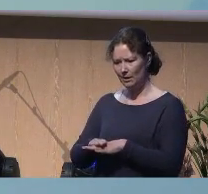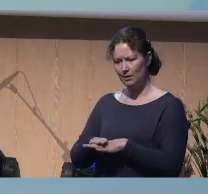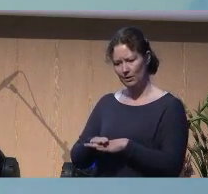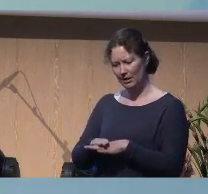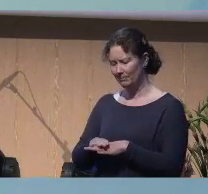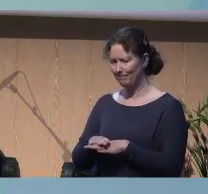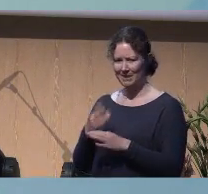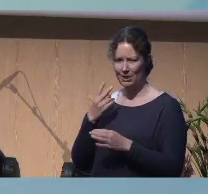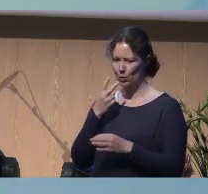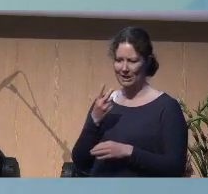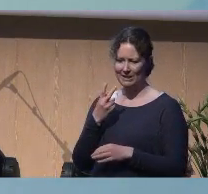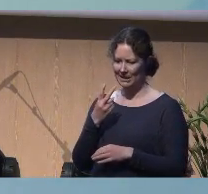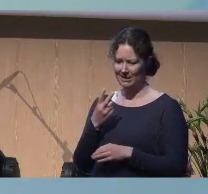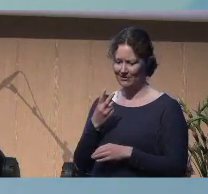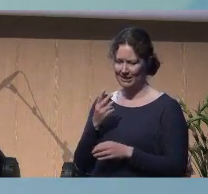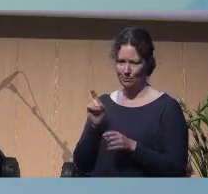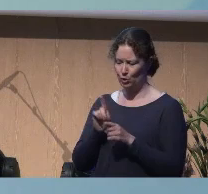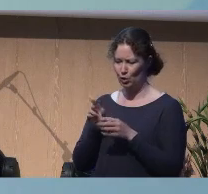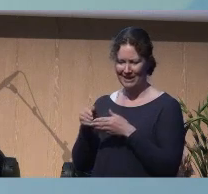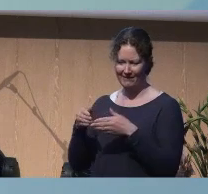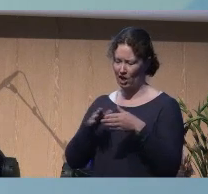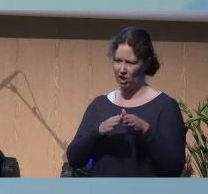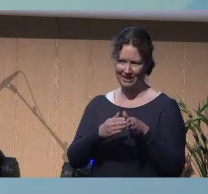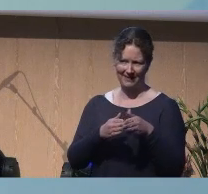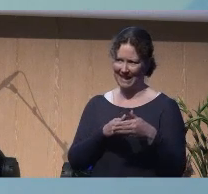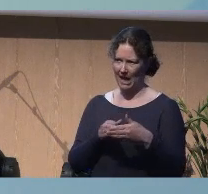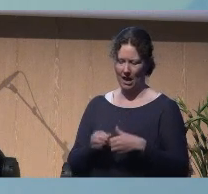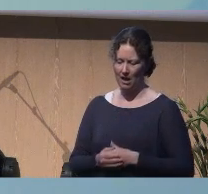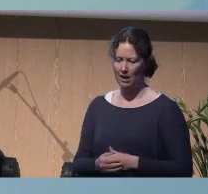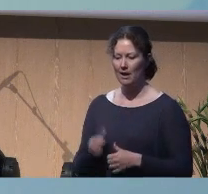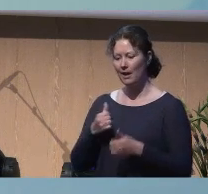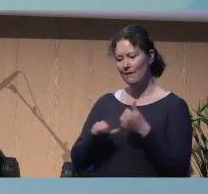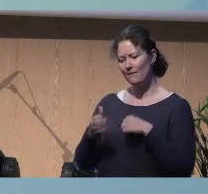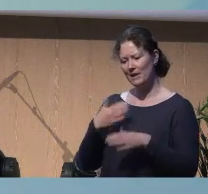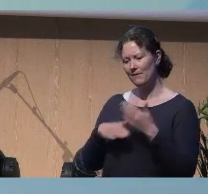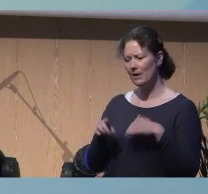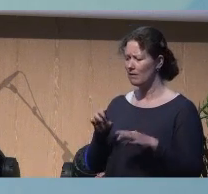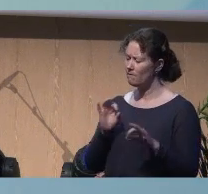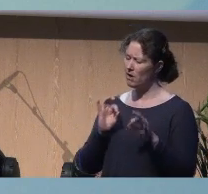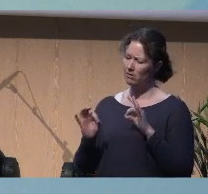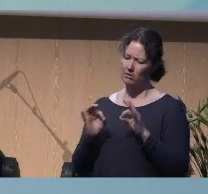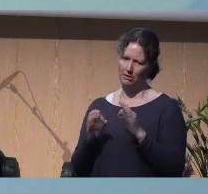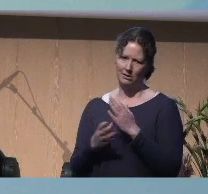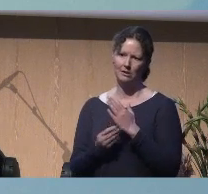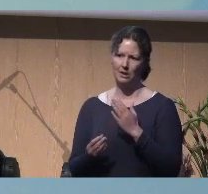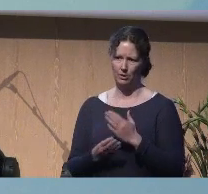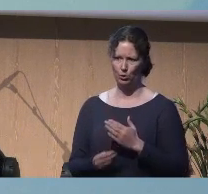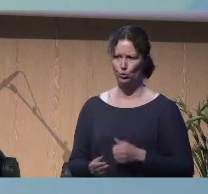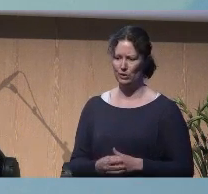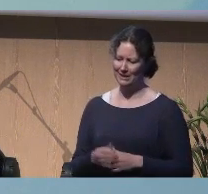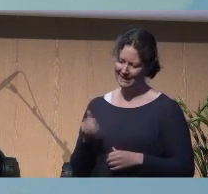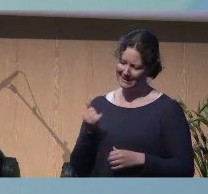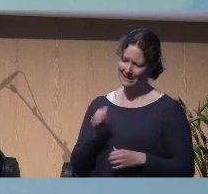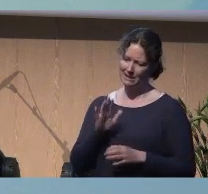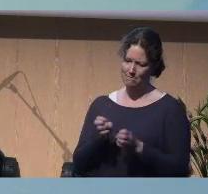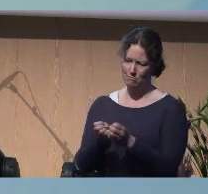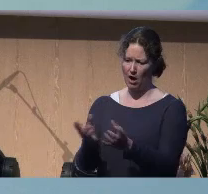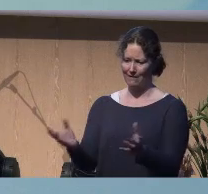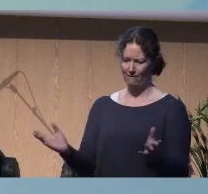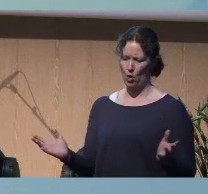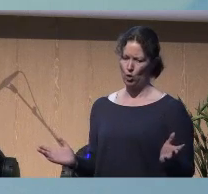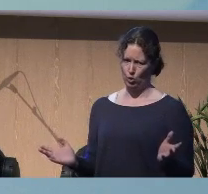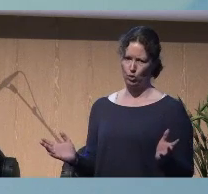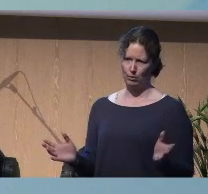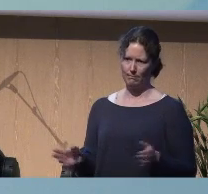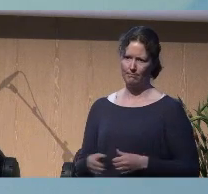lite hensiktsmessig innfallsvinkel. Frivilligheten en fantastisk ressurs i sitt mangfold og i sin